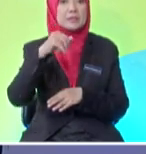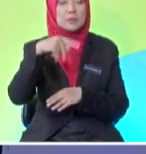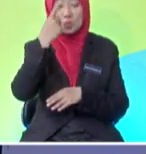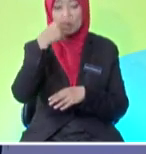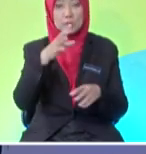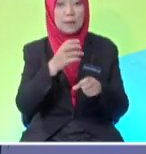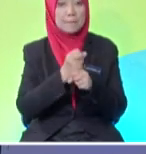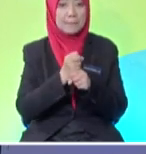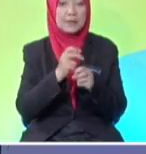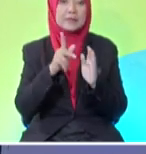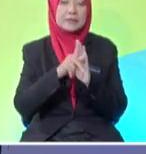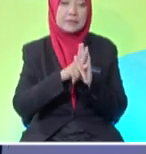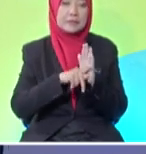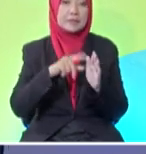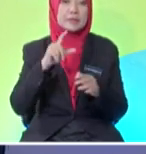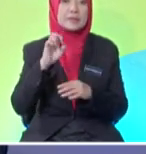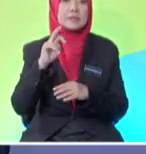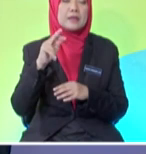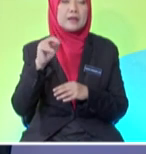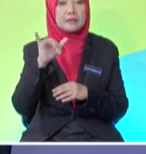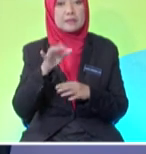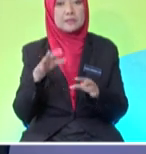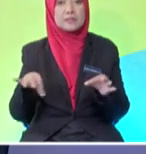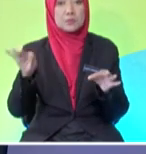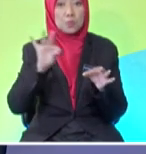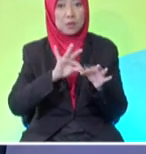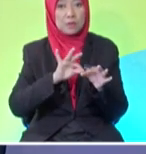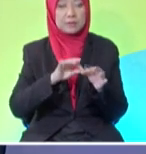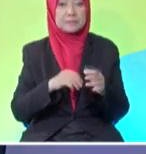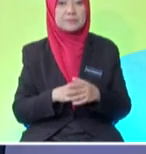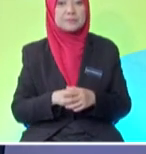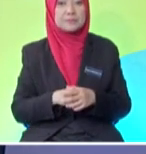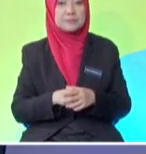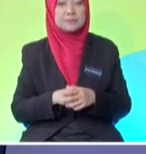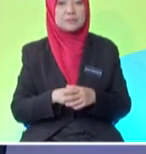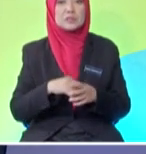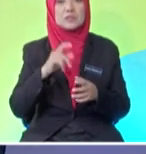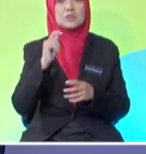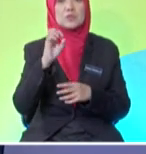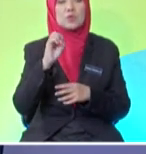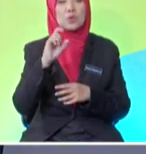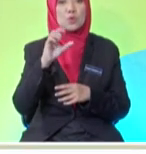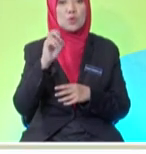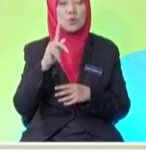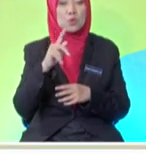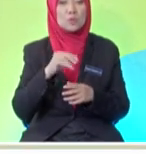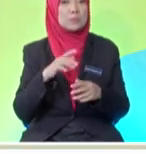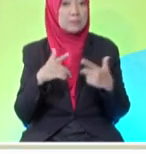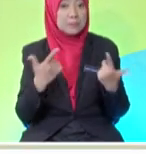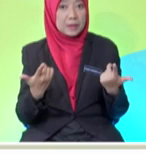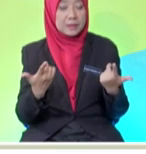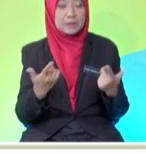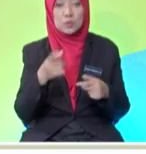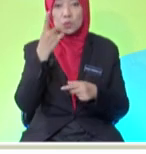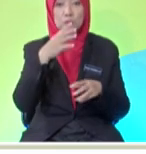kelegaan atau kelereng yang sesuai alat seterusnya tolak teleskopik yang digunakan bagi mendapatkan